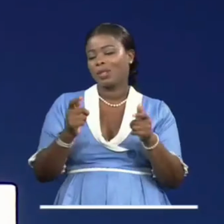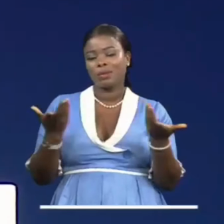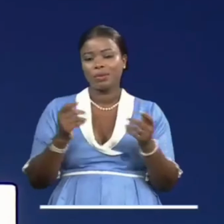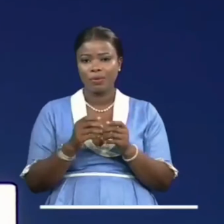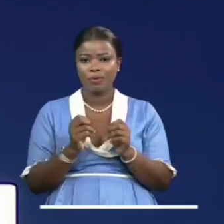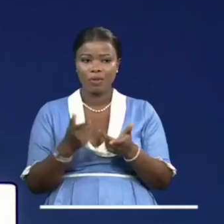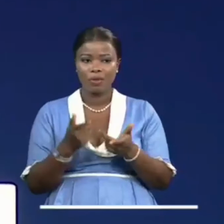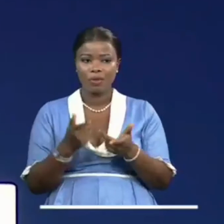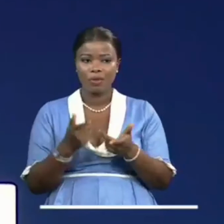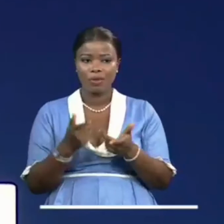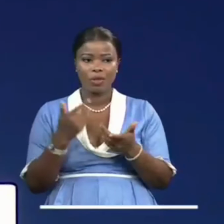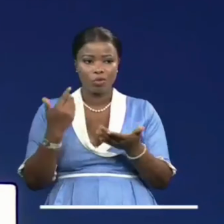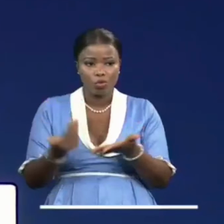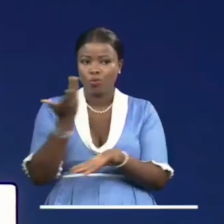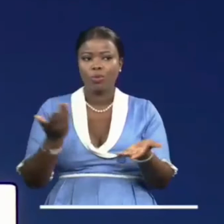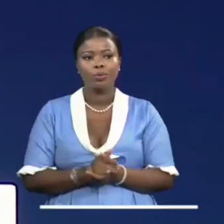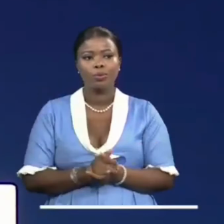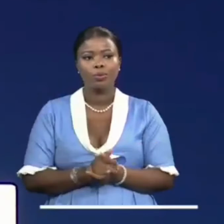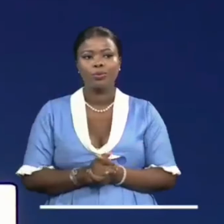rapidement